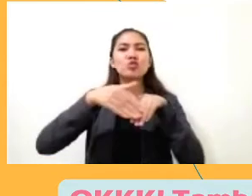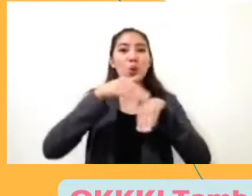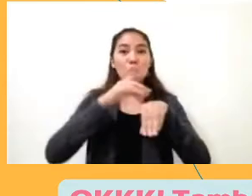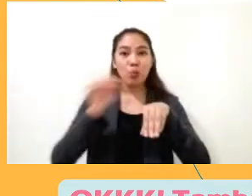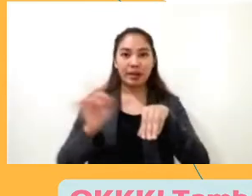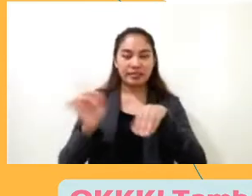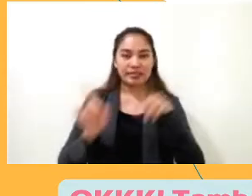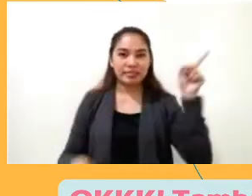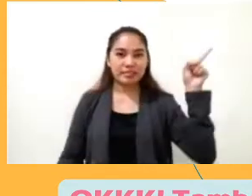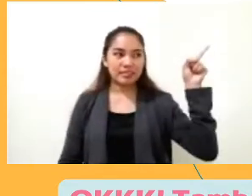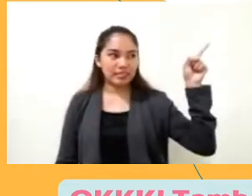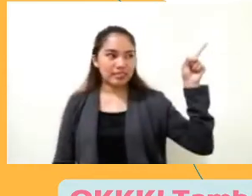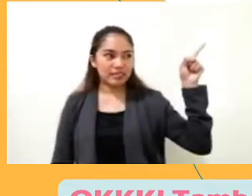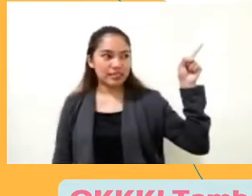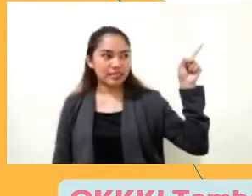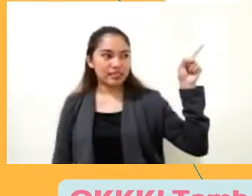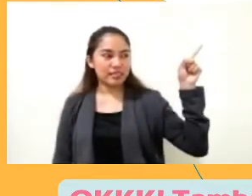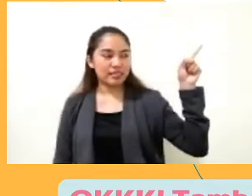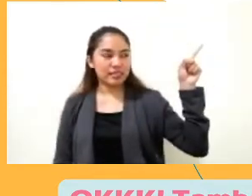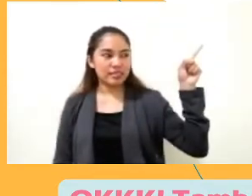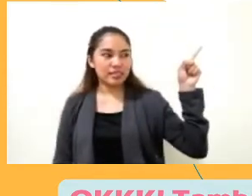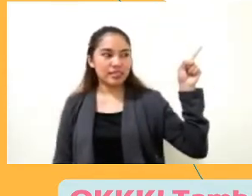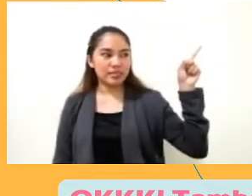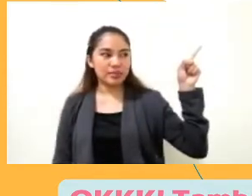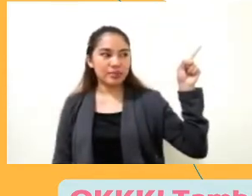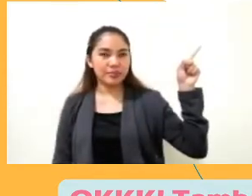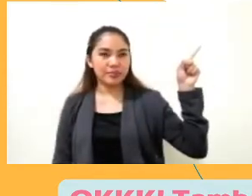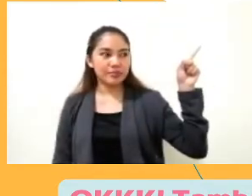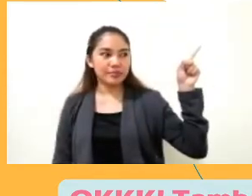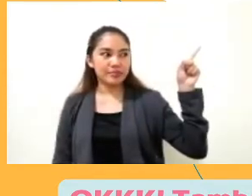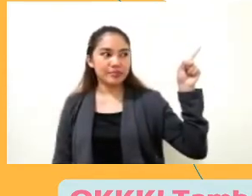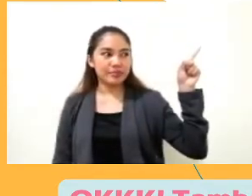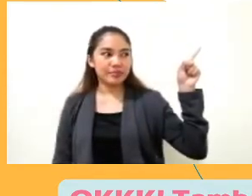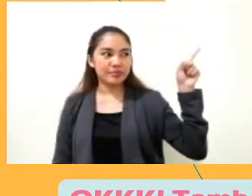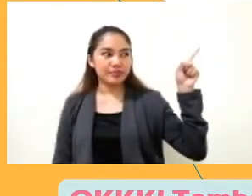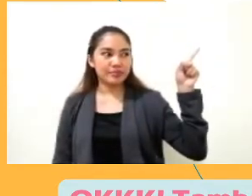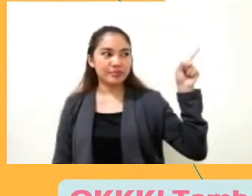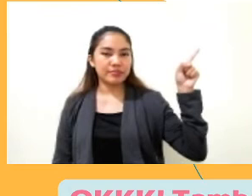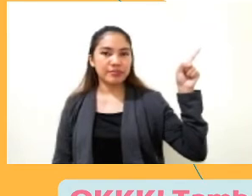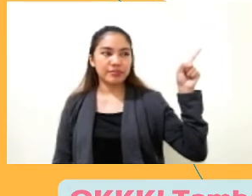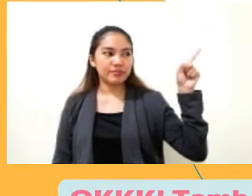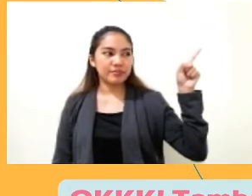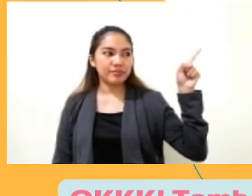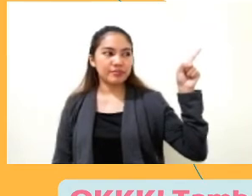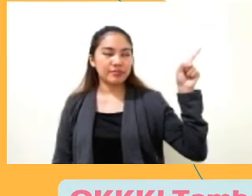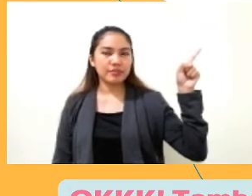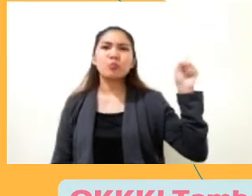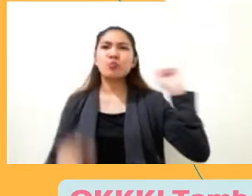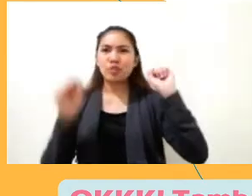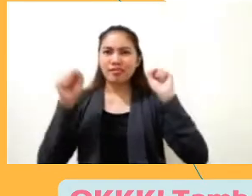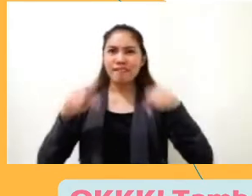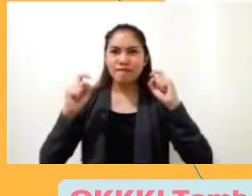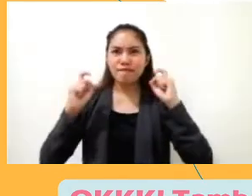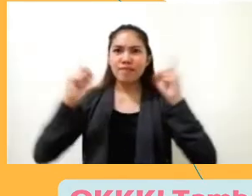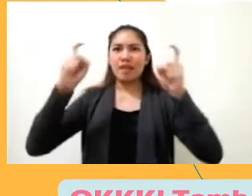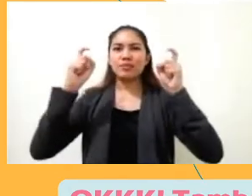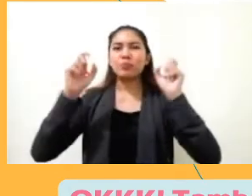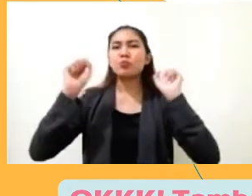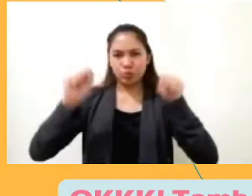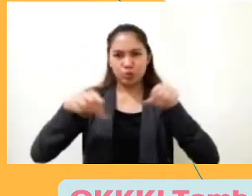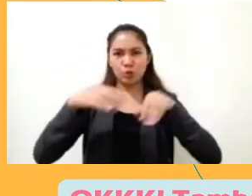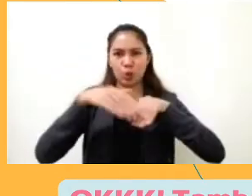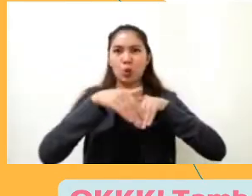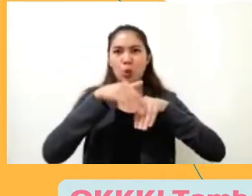yung kick, pwede naman. Ay, pwede mo rin naman bilisan yun. Ha, ha! Tapos dito ka